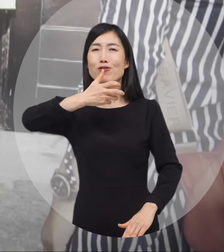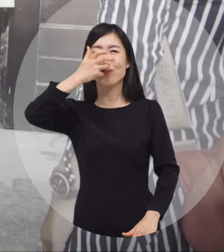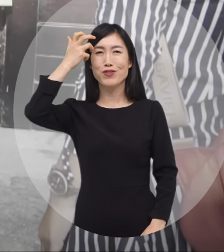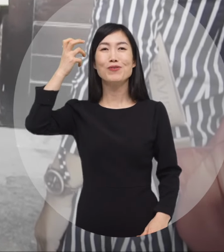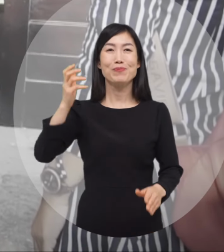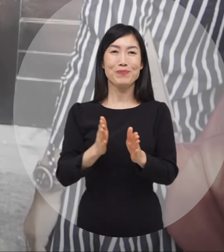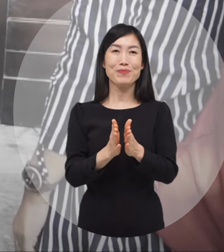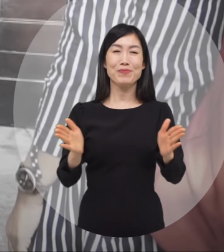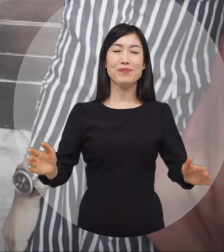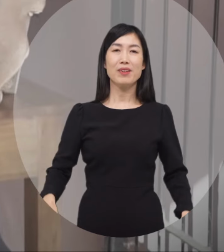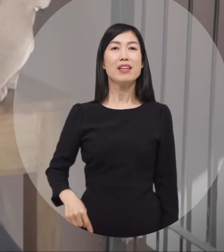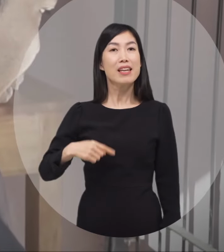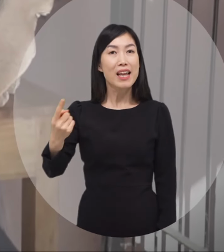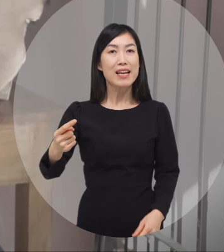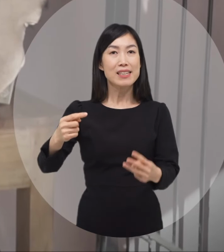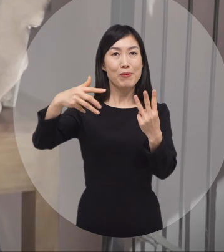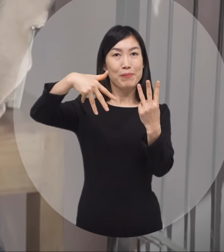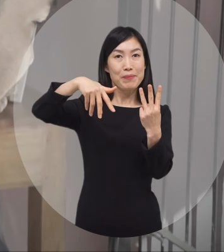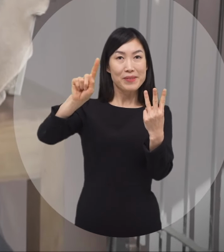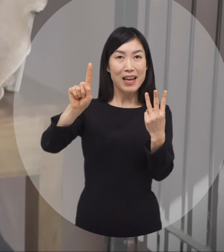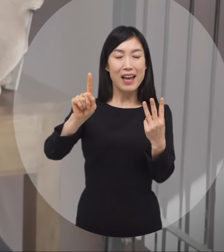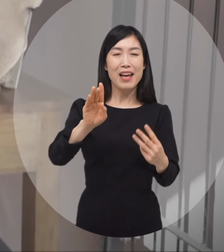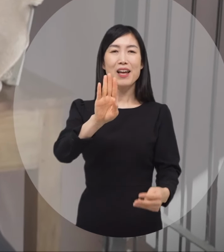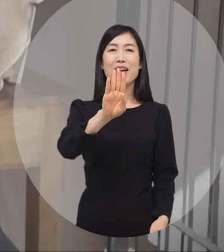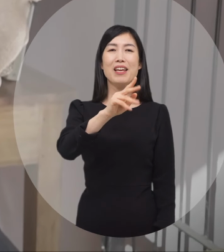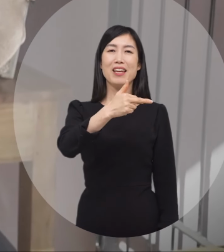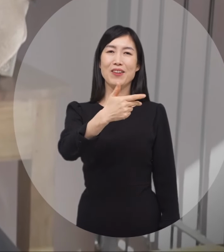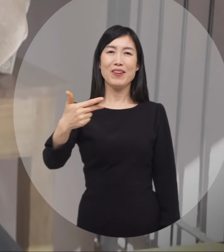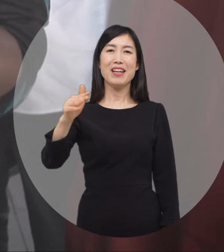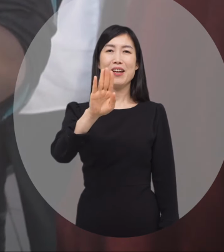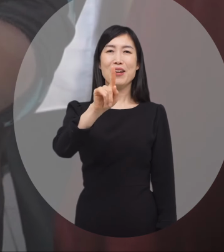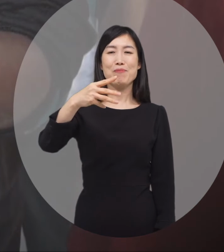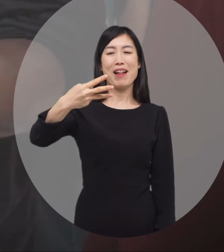3000년도 사업은 발리 타바난시에서 진행되었습니다.